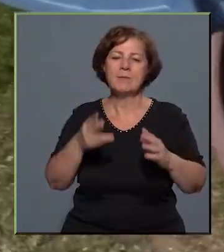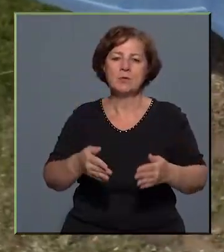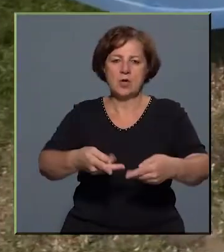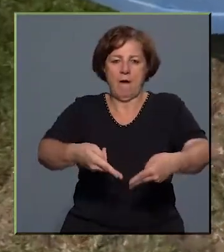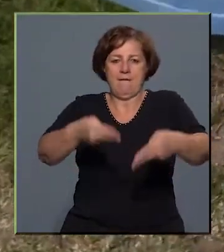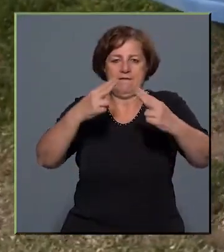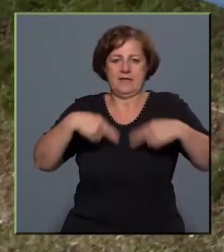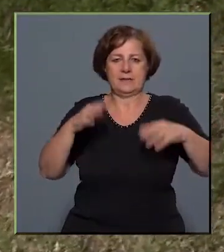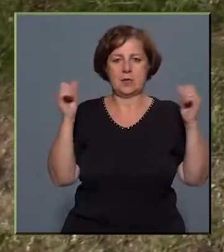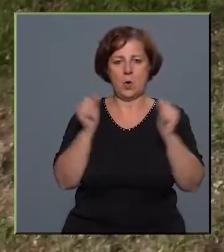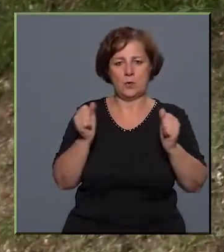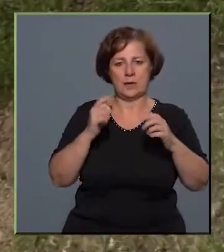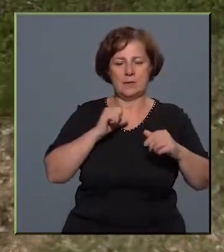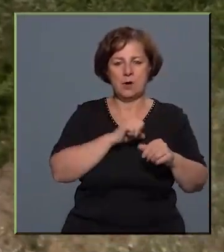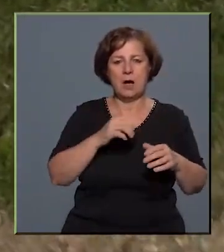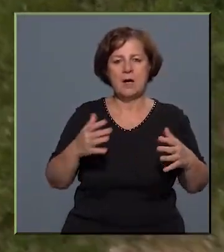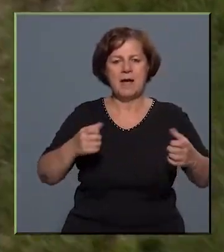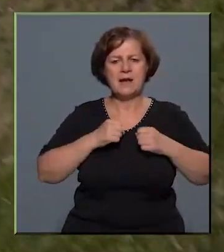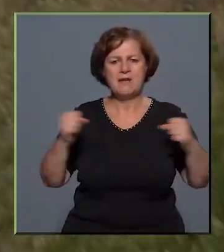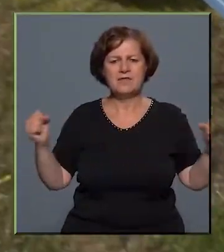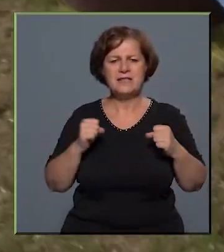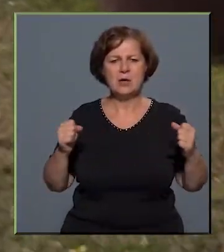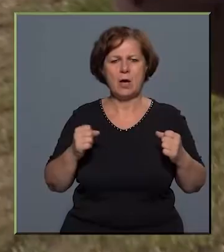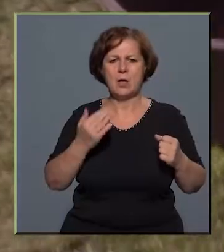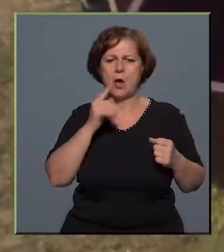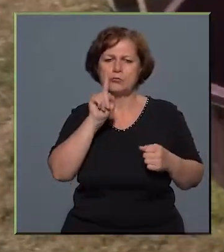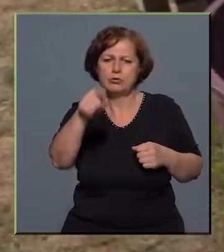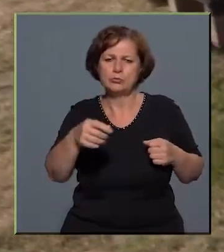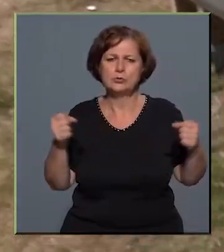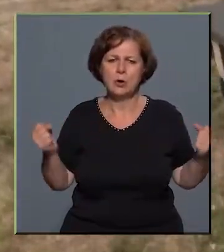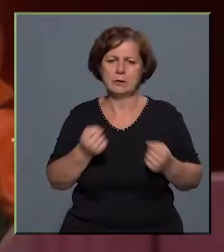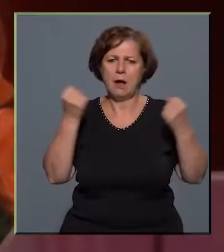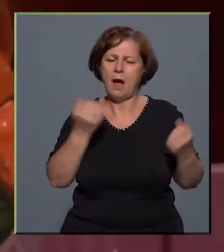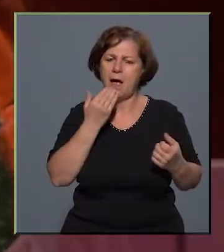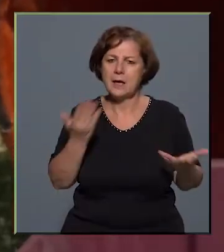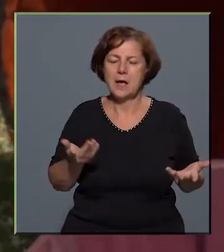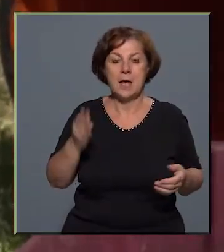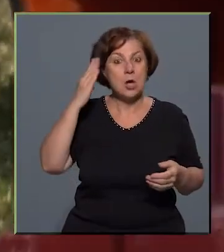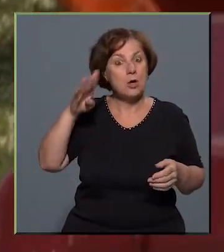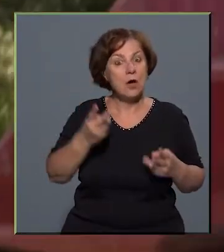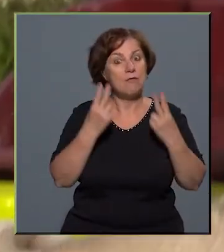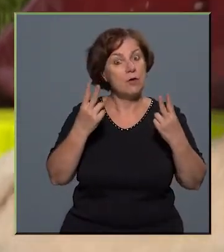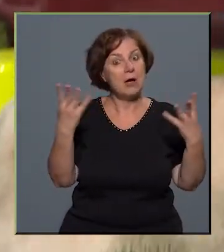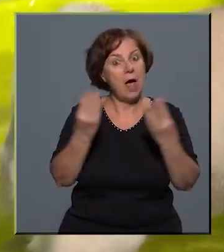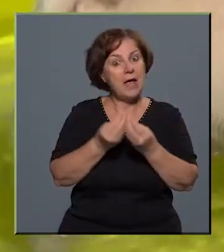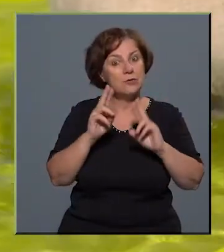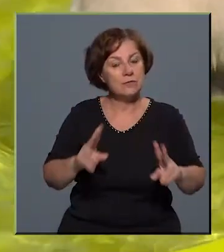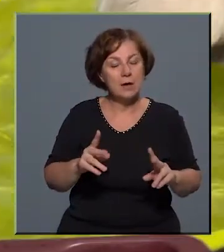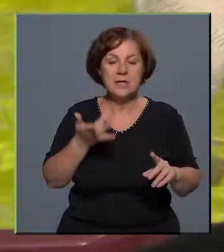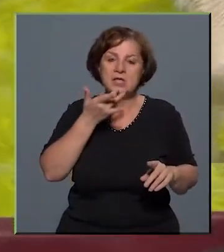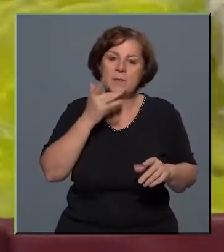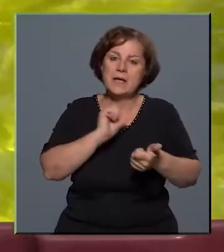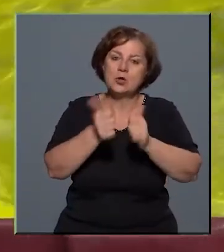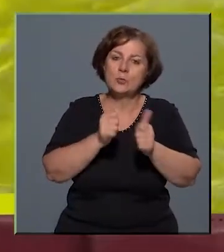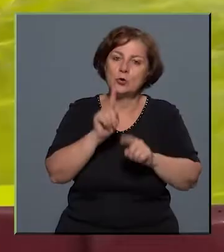nem tudja visszahűteni magát, vagy azért, mert fizikailag túlzott igénybevételnek van kitéve, ezt a gazdának, főleg ha a kutyájával együtt